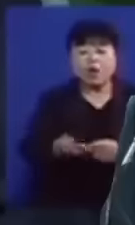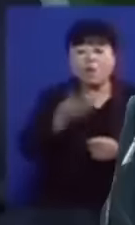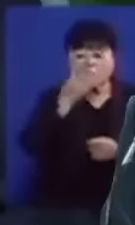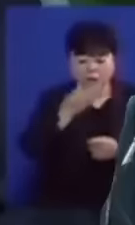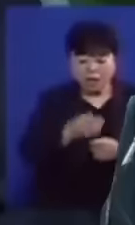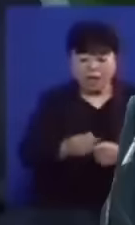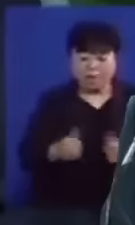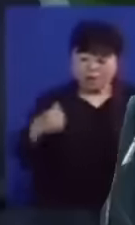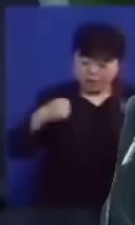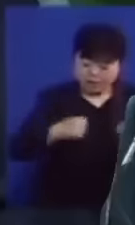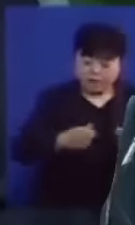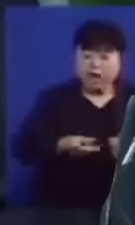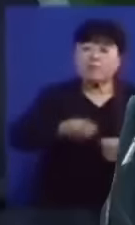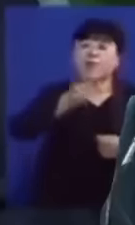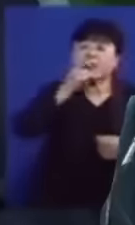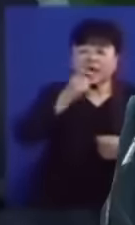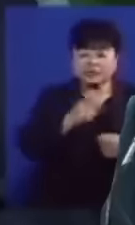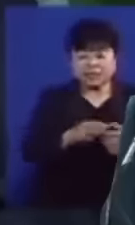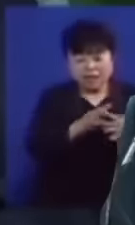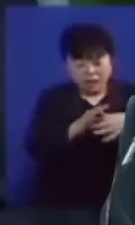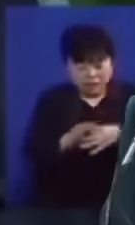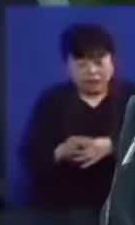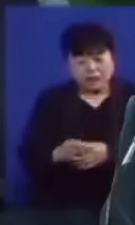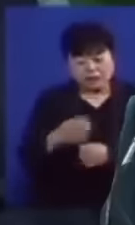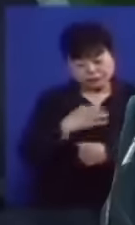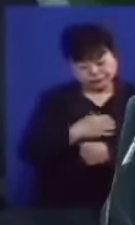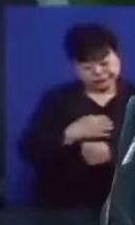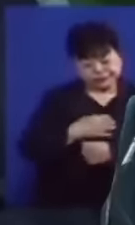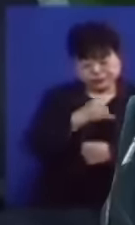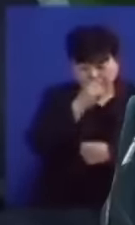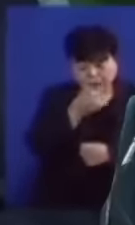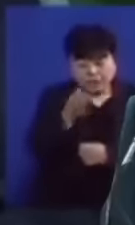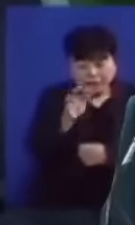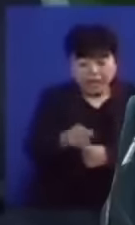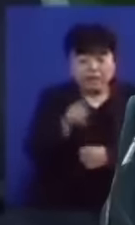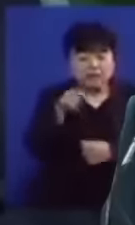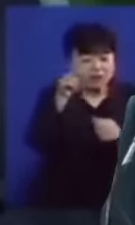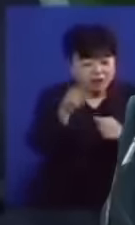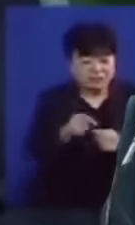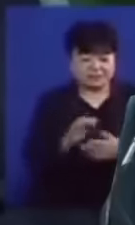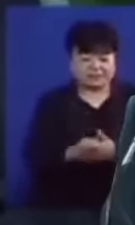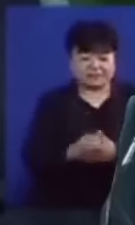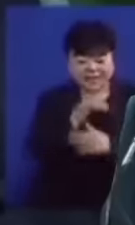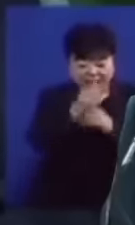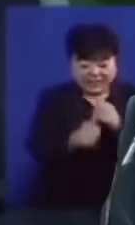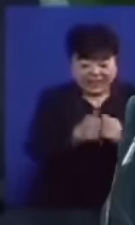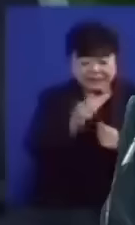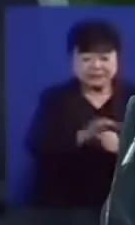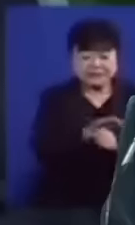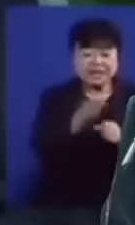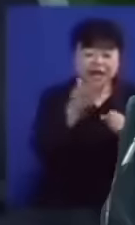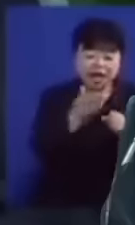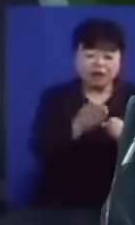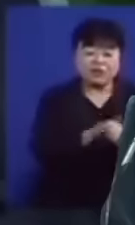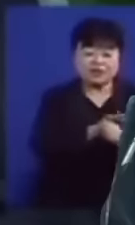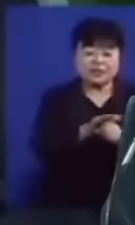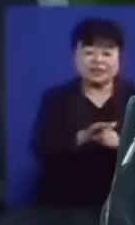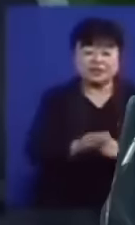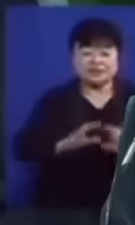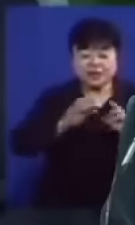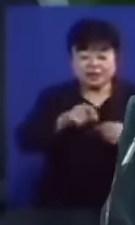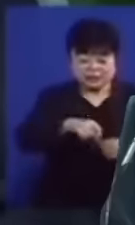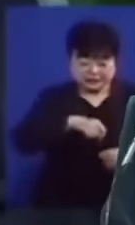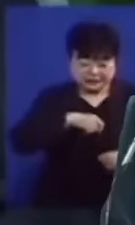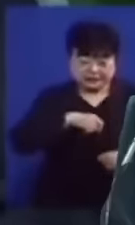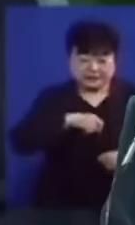먹을까 무엇을 입을까 무엇을 마실까 끊임없이 염려하는 것입니다. 그러나 그런 것은 내가 하나님을 사랑하고 하나님의 나라와